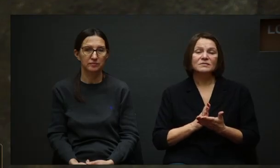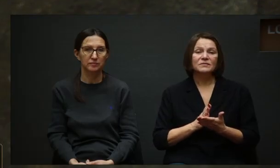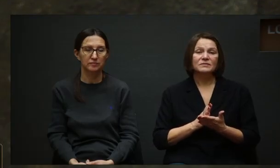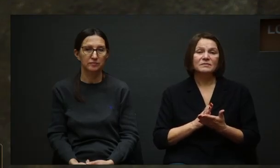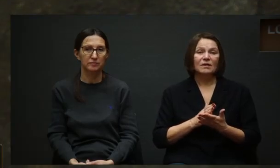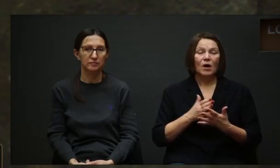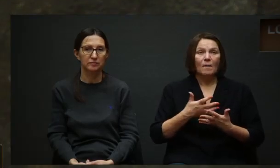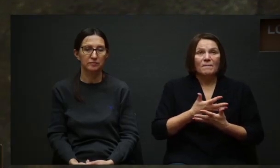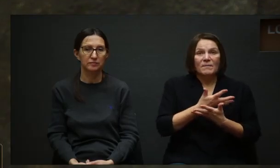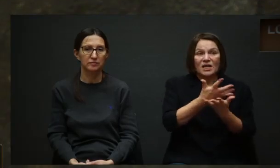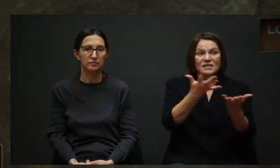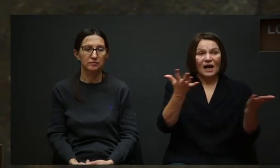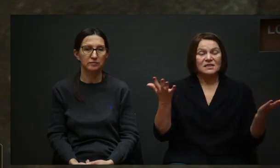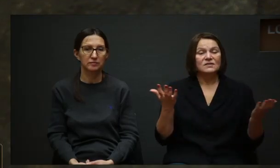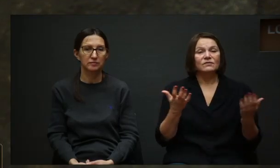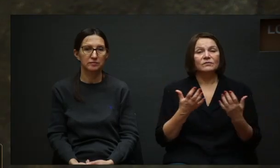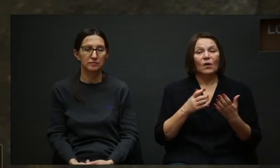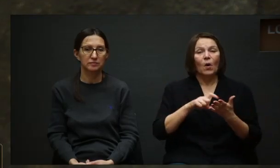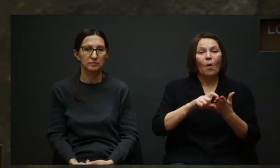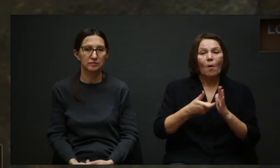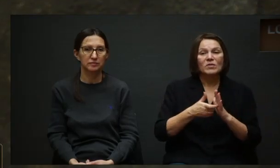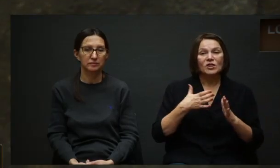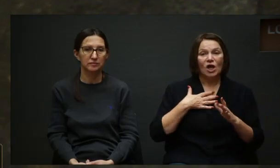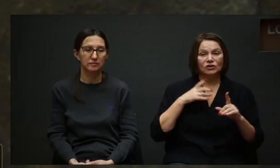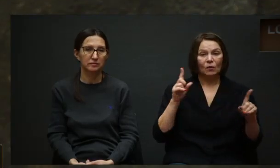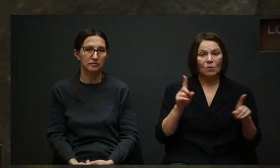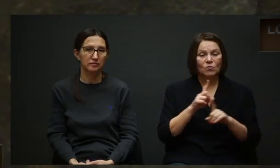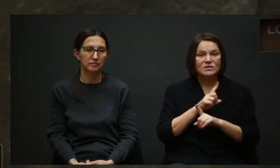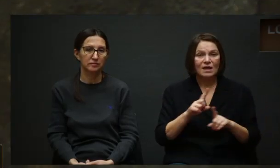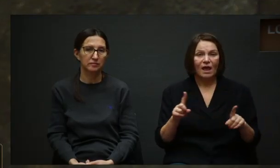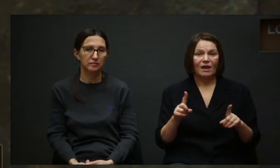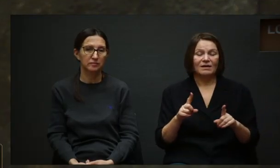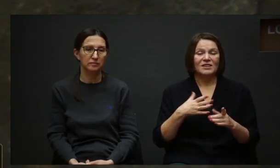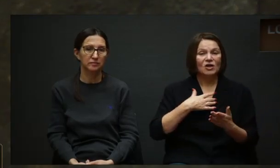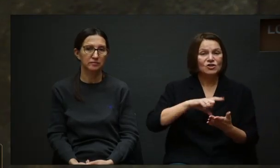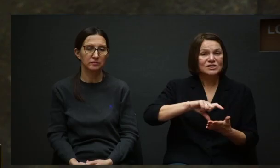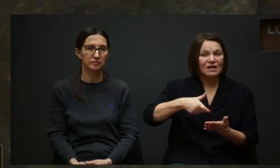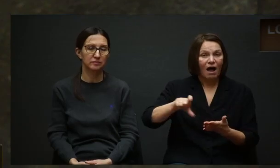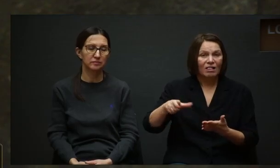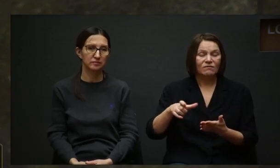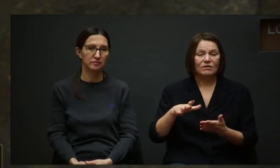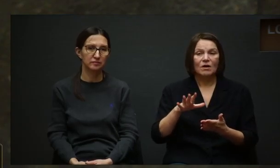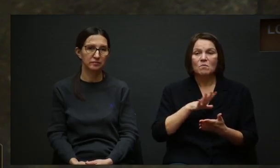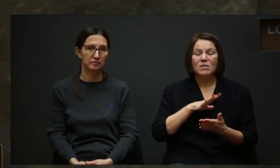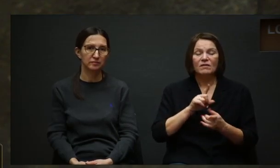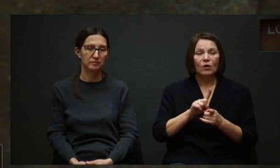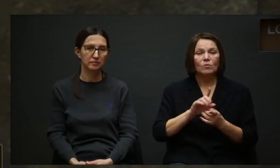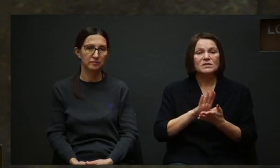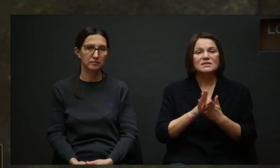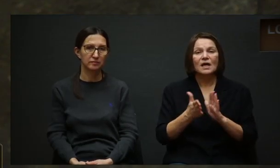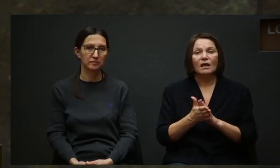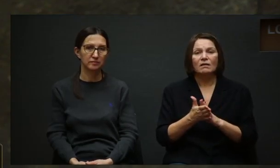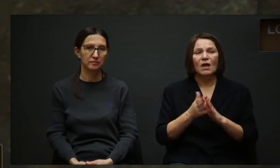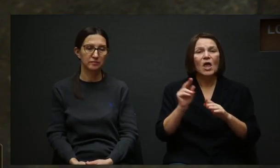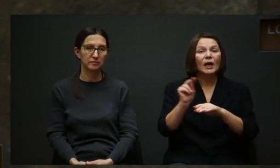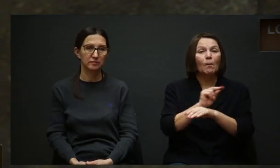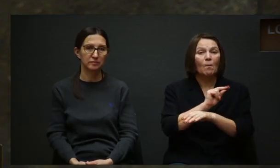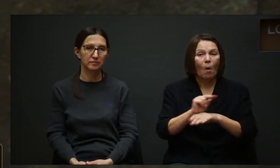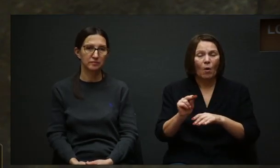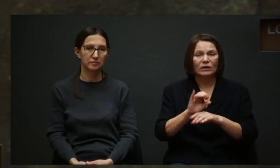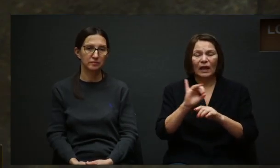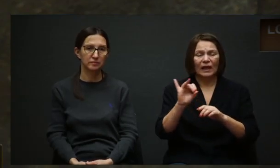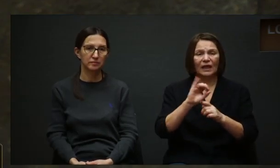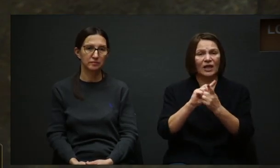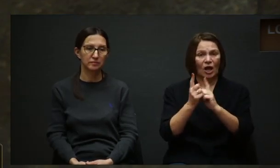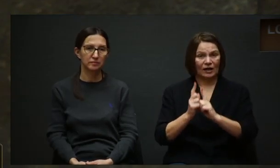часть пространств комнат нашего музея, залов, тогда были в состоянии какого-то ремонта,